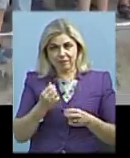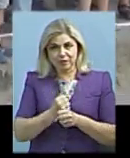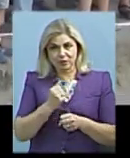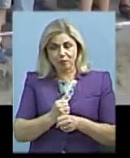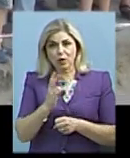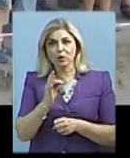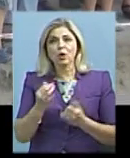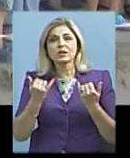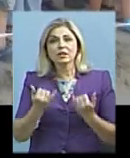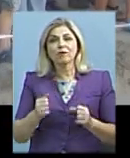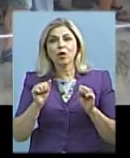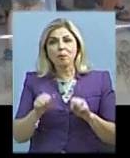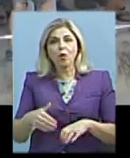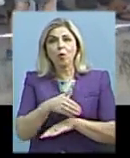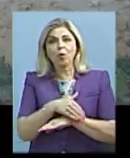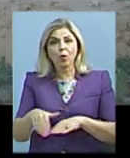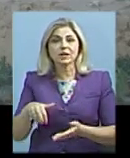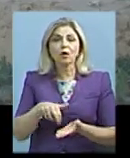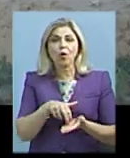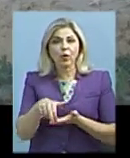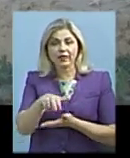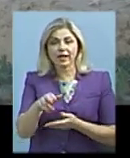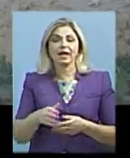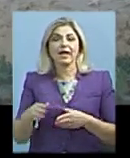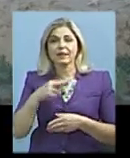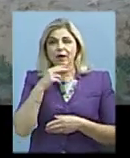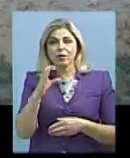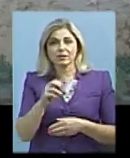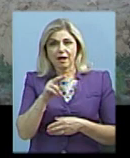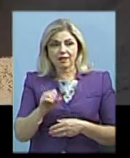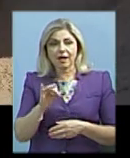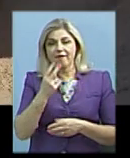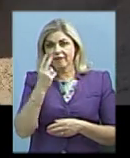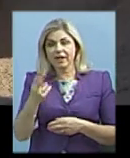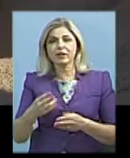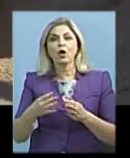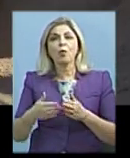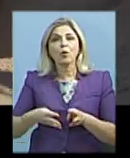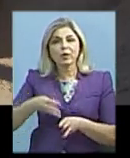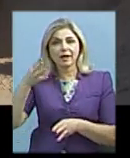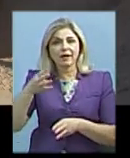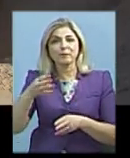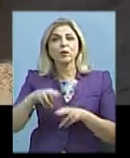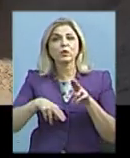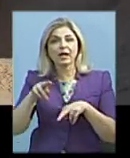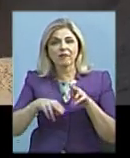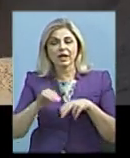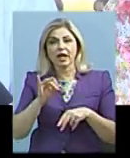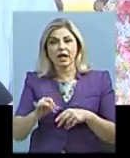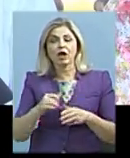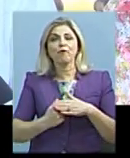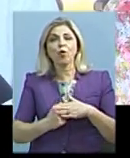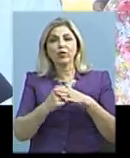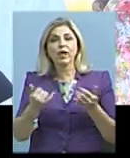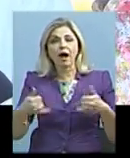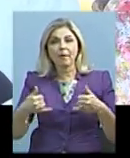сьогодні вже можна ходити вулицями дикого саду. Можна бачити фундаменти будівель. Можна бачити відкритий мрів. Фундамент мосту,